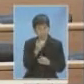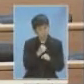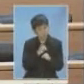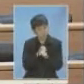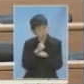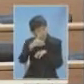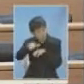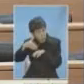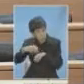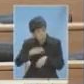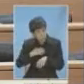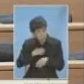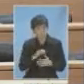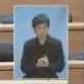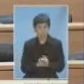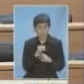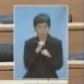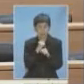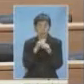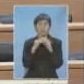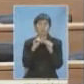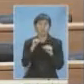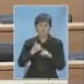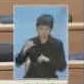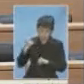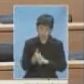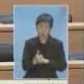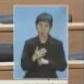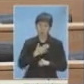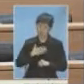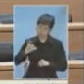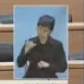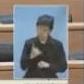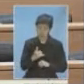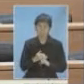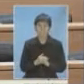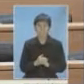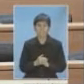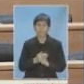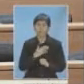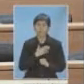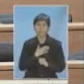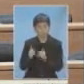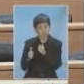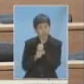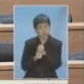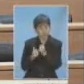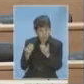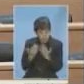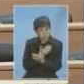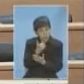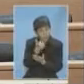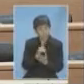ทำงานนอกอย่างเดียวเหรอครับพาท่านเองยังต้องมาเองพวกผมก็ต้องมาเองก็ผมให้ผู้ช่วยผมมาทำหน้าที่แทนได้บ้างไห